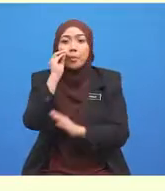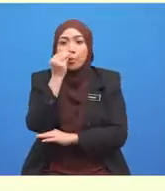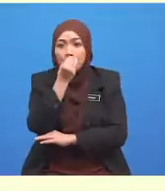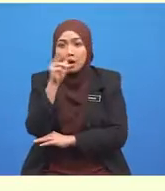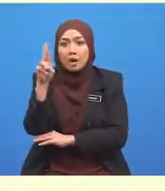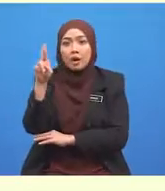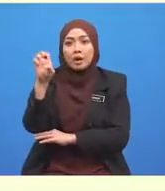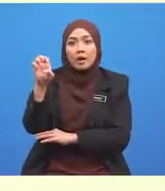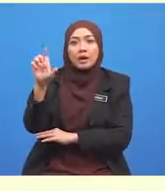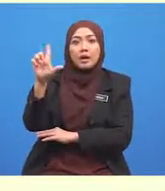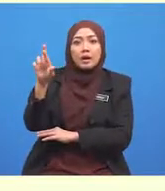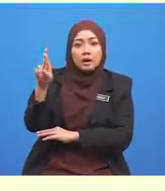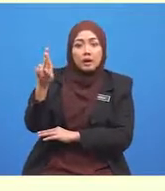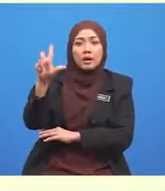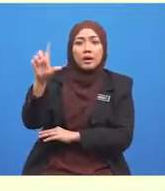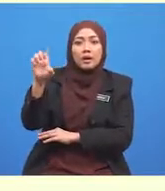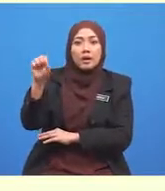refleksia.